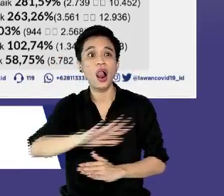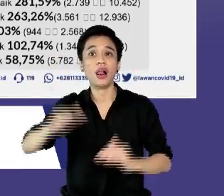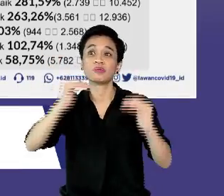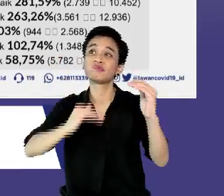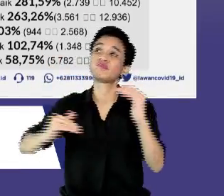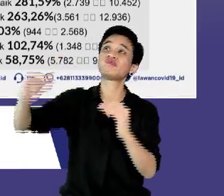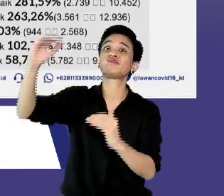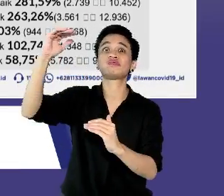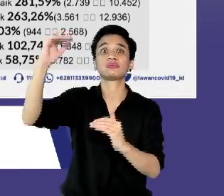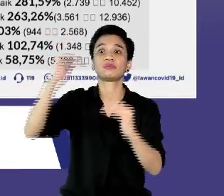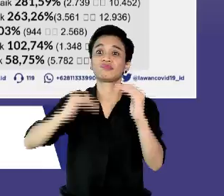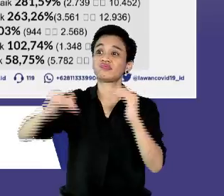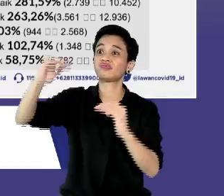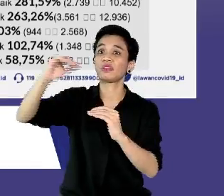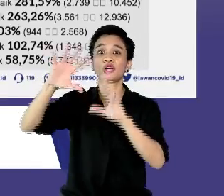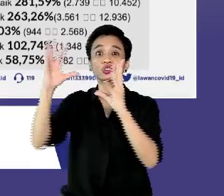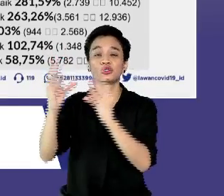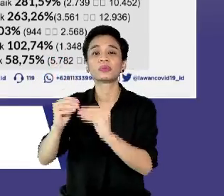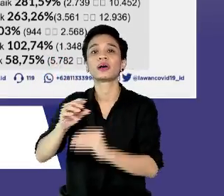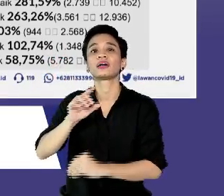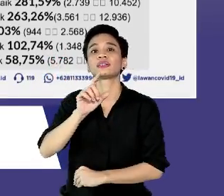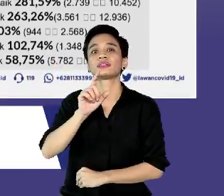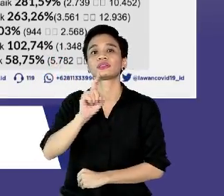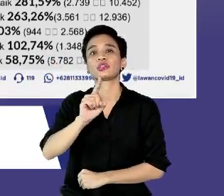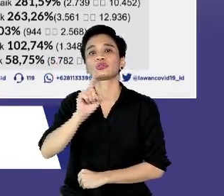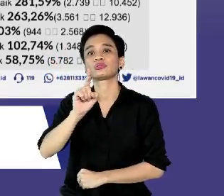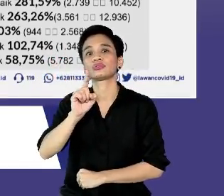mencapai 112,22%.